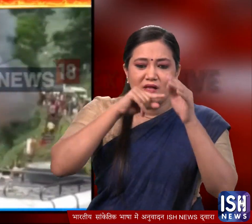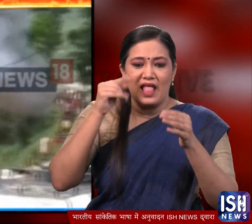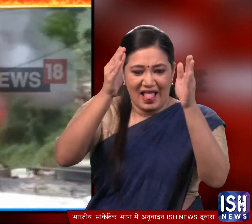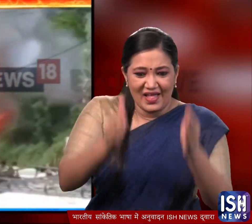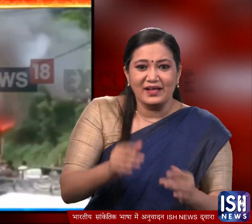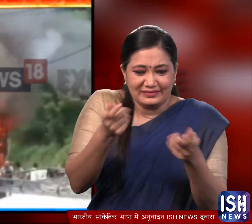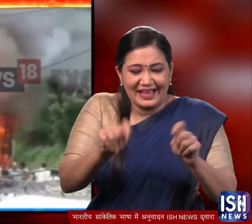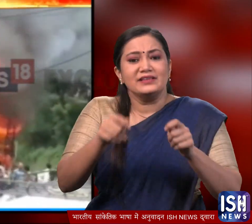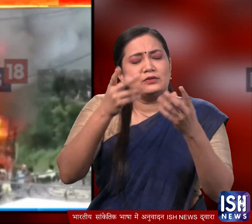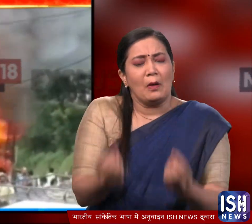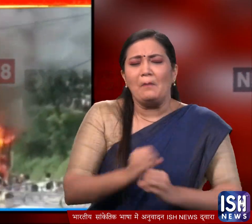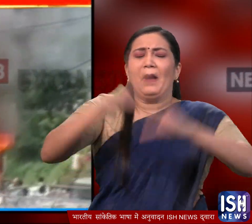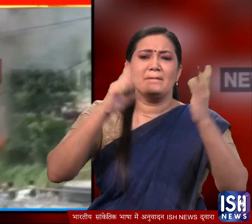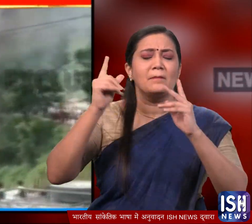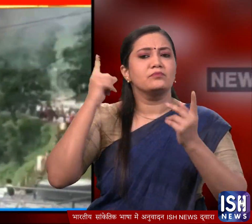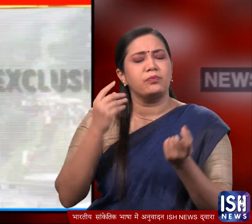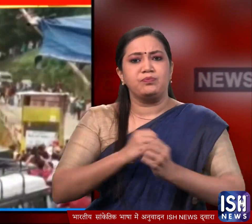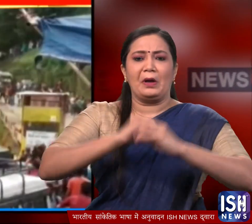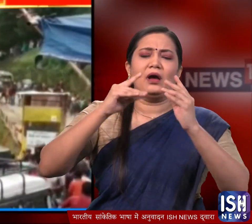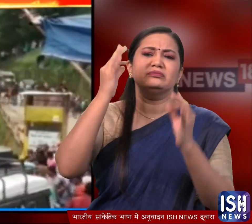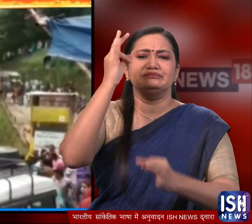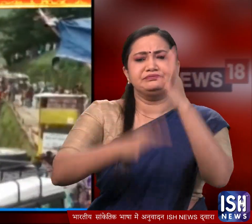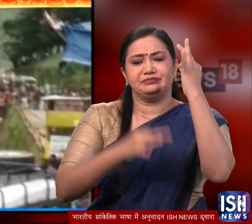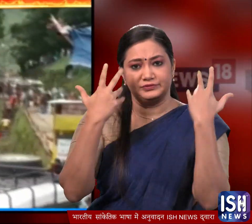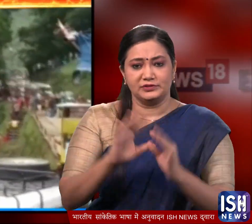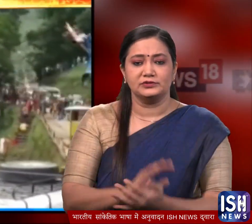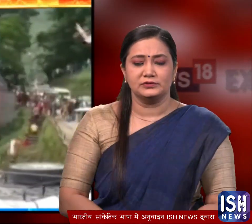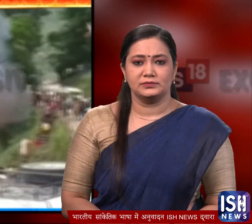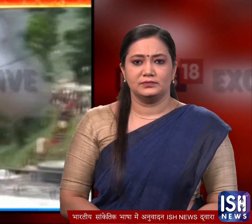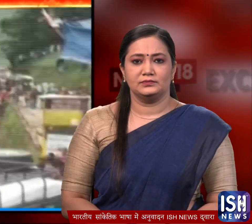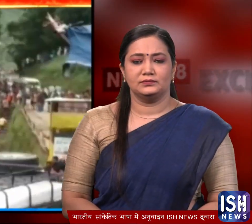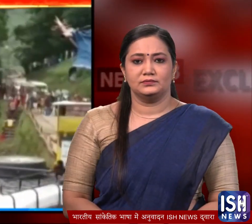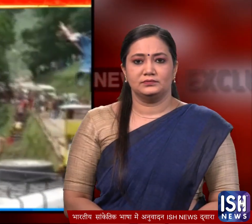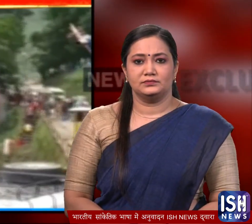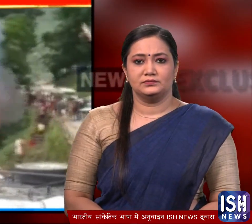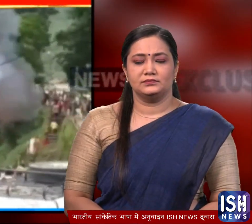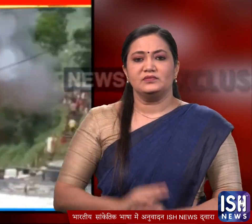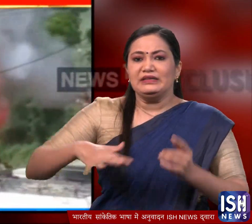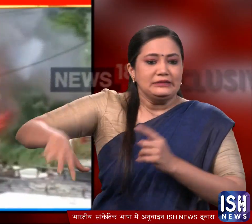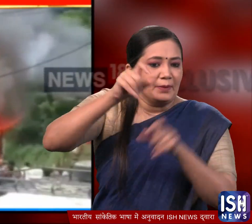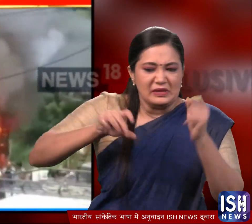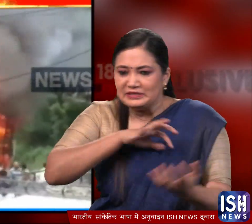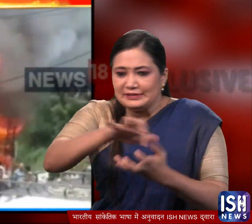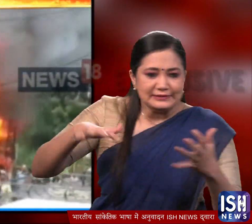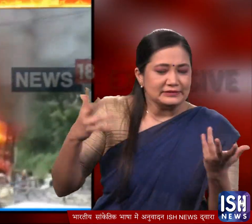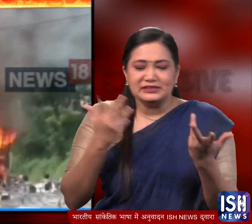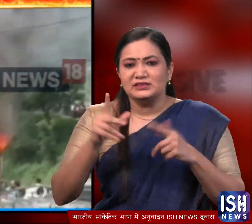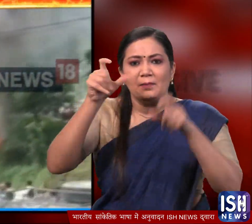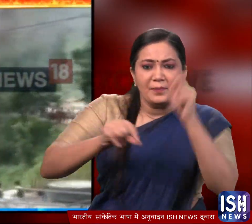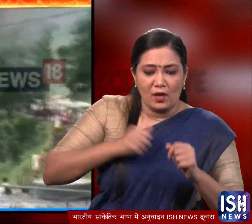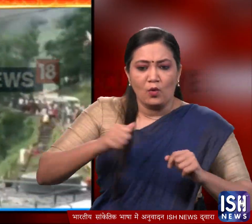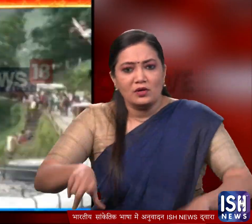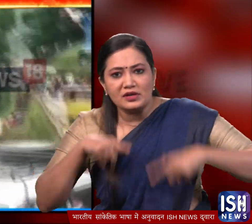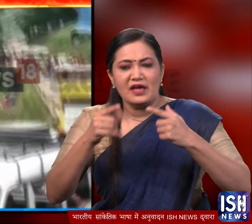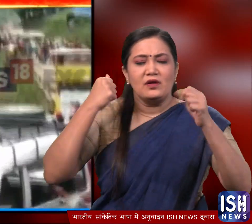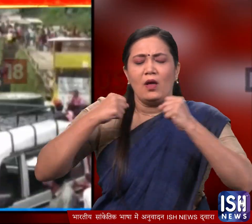भी इसकी चपेट में आ गया और जोरदार धमाके के साथ वो फट गया। जिससे वहां अफरा तफरी मच गई और कई लोग जान